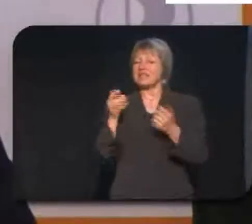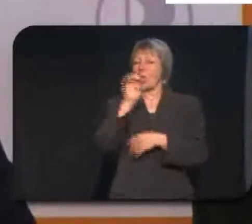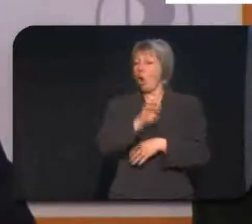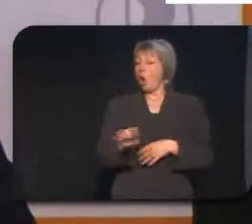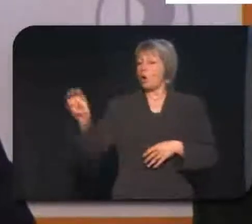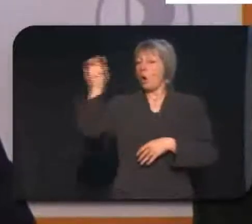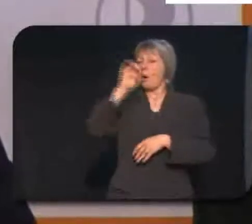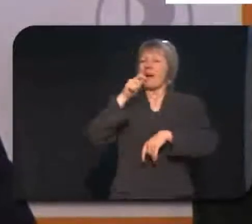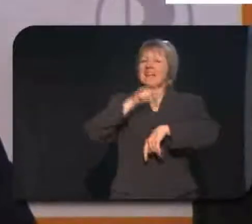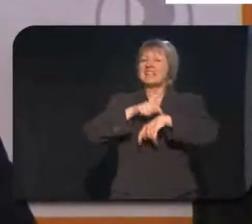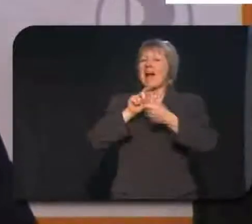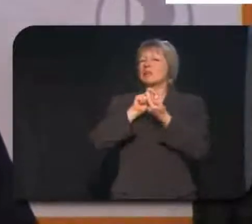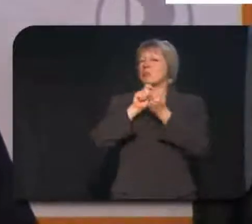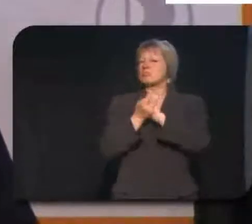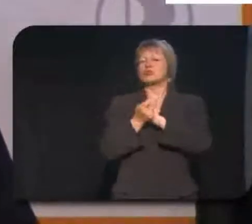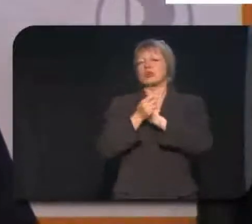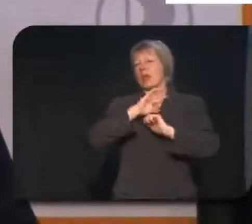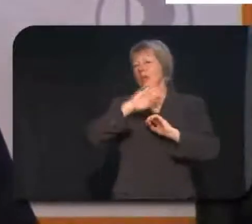Antragsteller